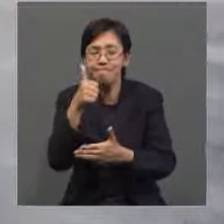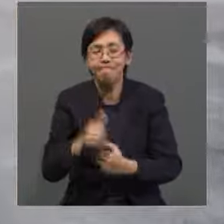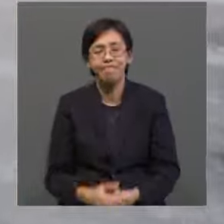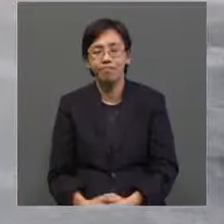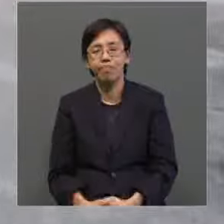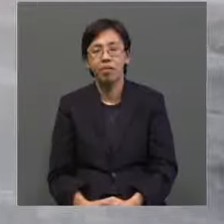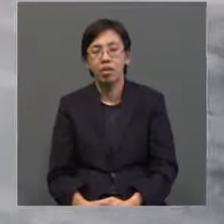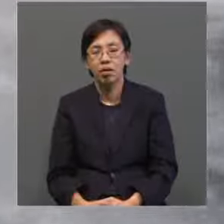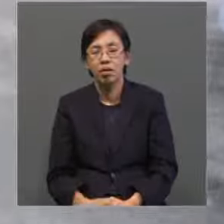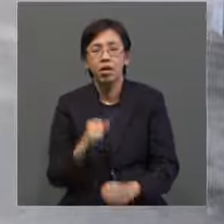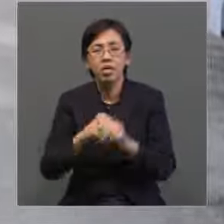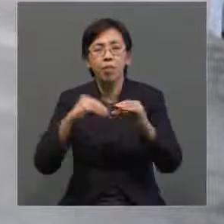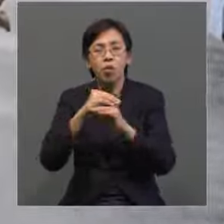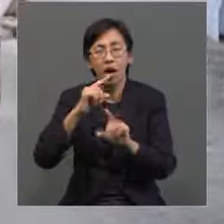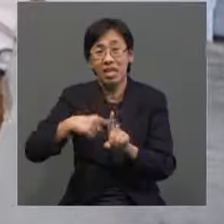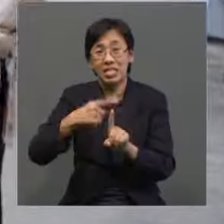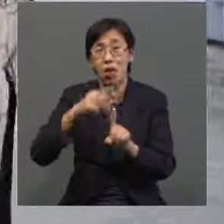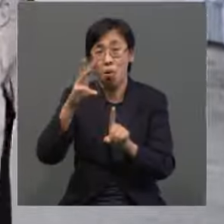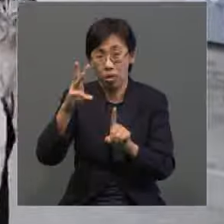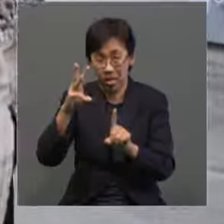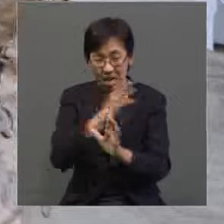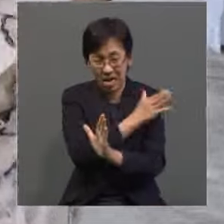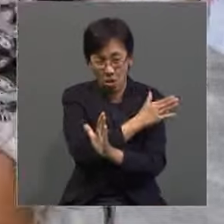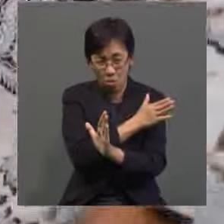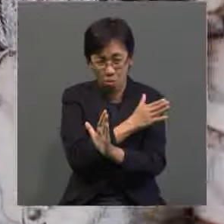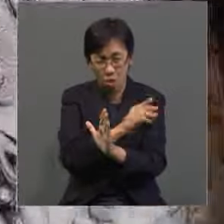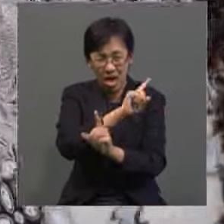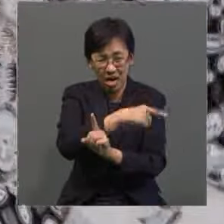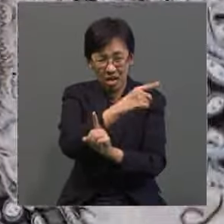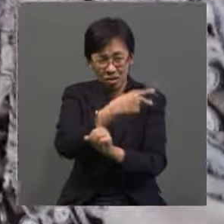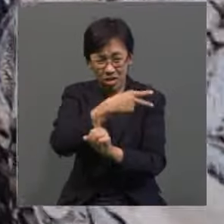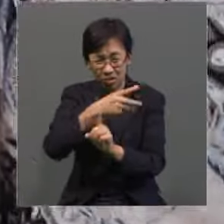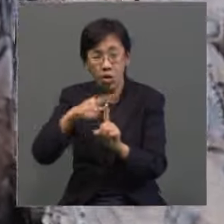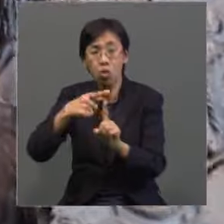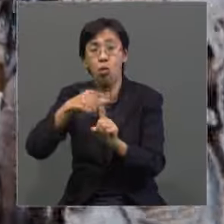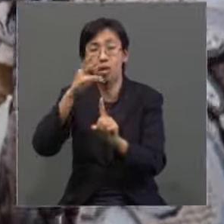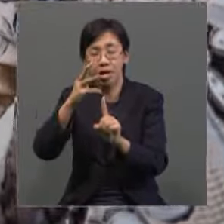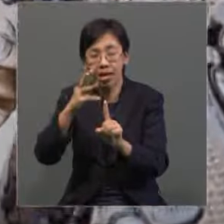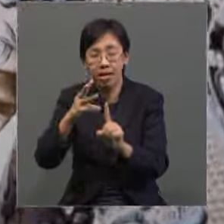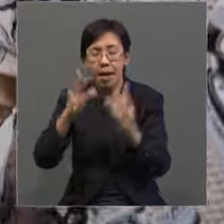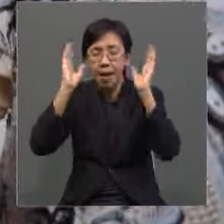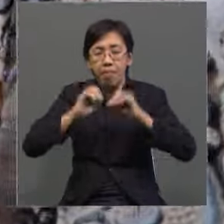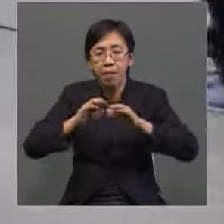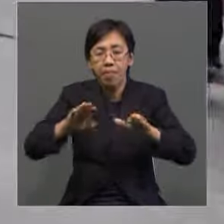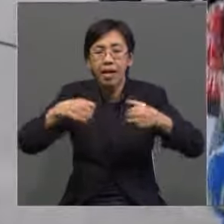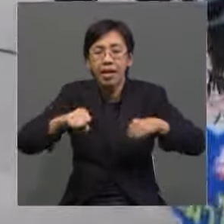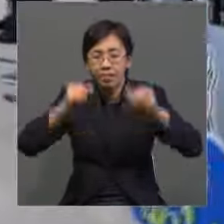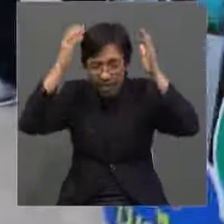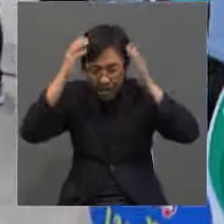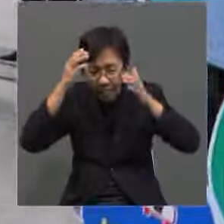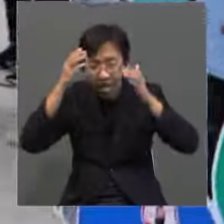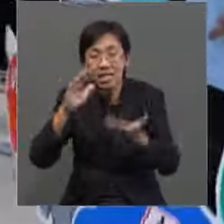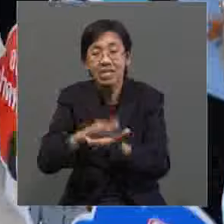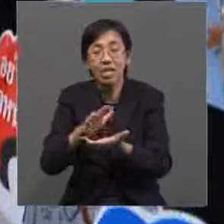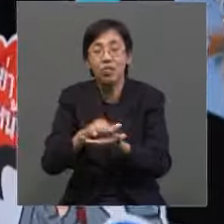ค ์หลังใช้เวลาดำเนินการเพียง6เดือนเท่านั้นการรณรงค์อุบัติเหตุสวมหมวกนิรภัยในโรงเรียนอันมูว